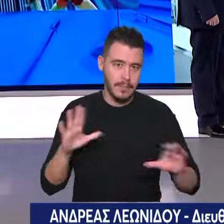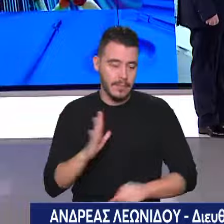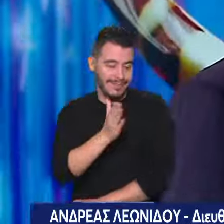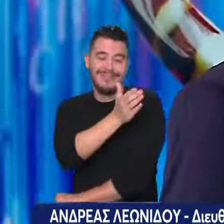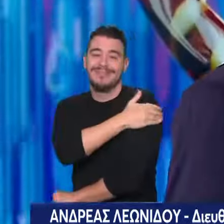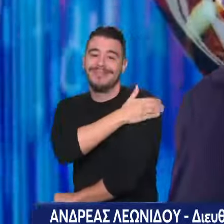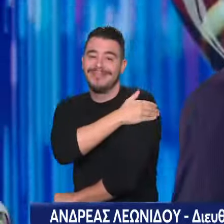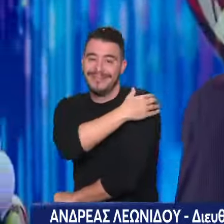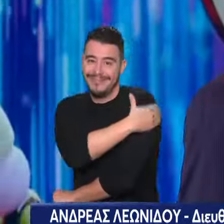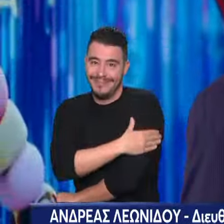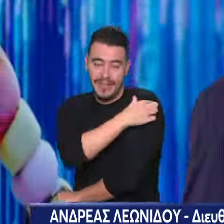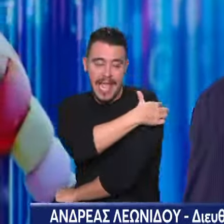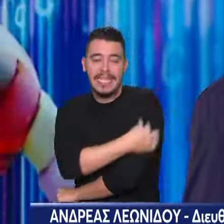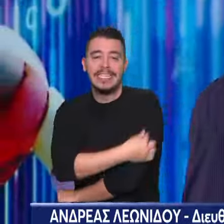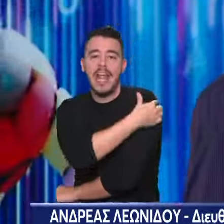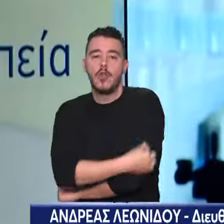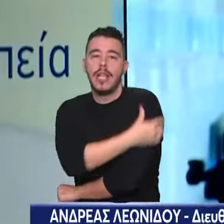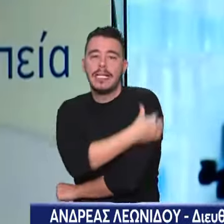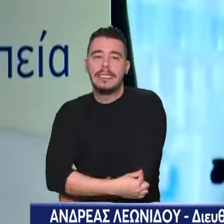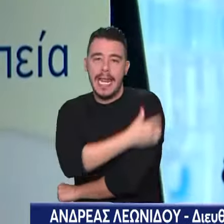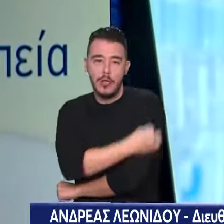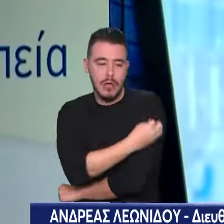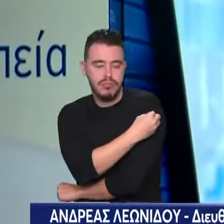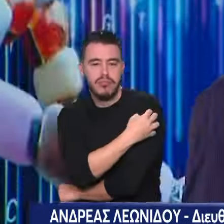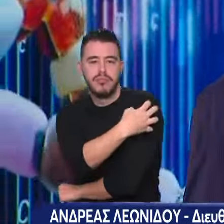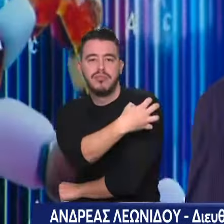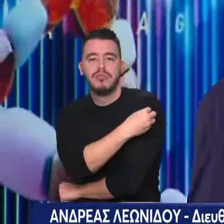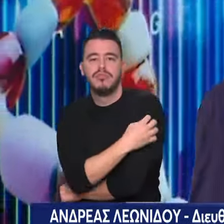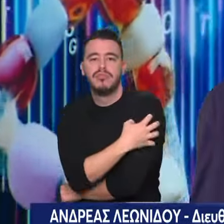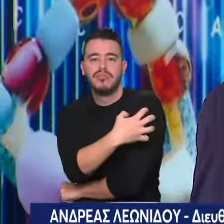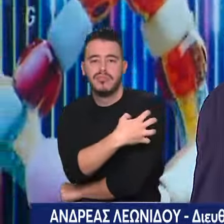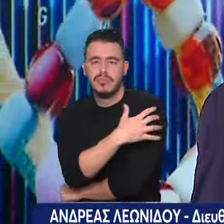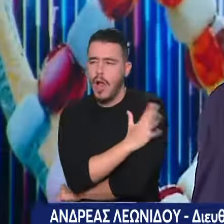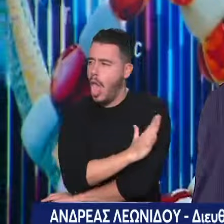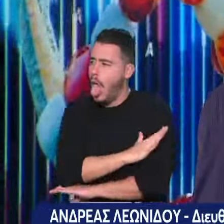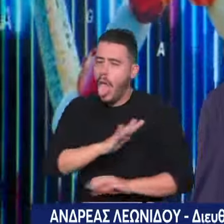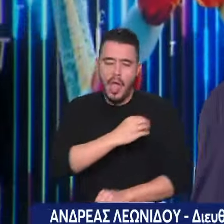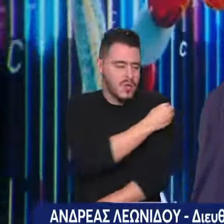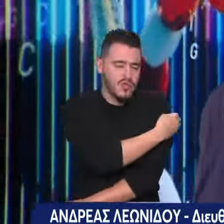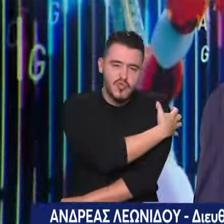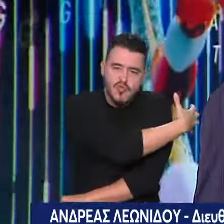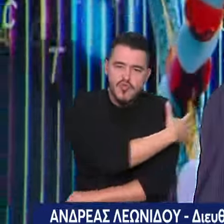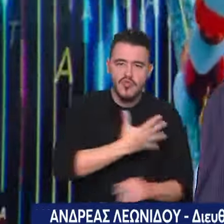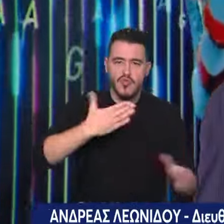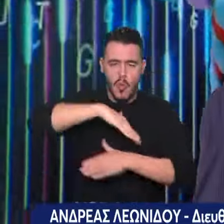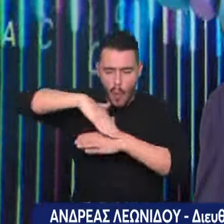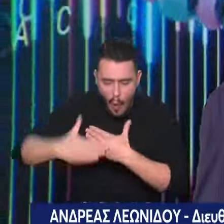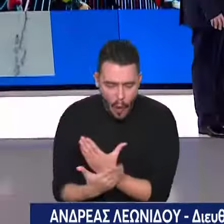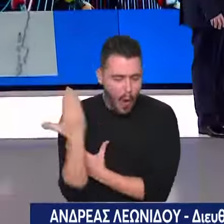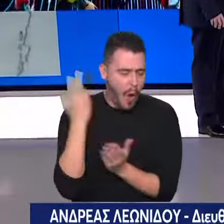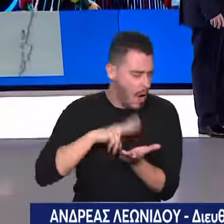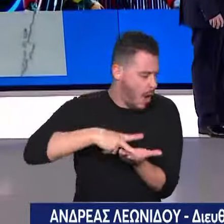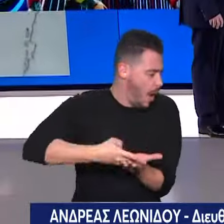ώμου. Έχουμε πάρα πολλούς ασθενείς. Ταλαιπωριούνται από πόνο, μπροστά, έξω, όλο το βράδυ, μέχρι κάτω, μέχρι